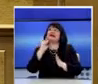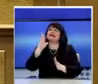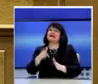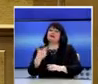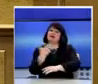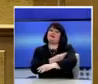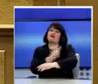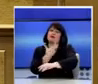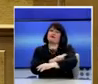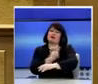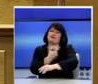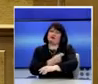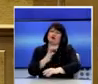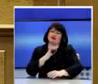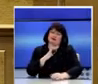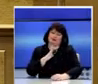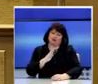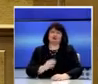ημέρα.